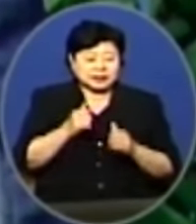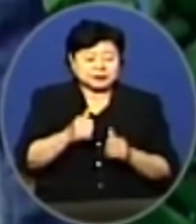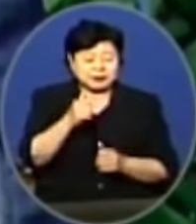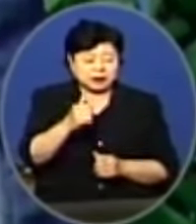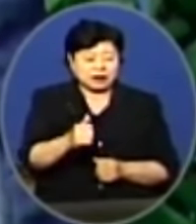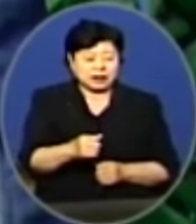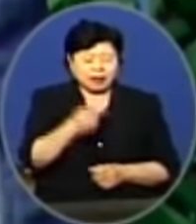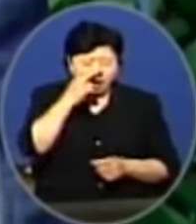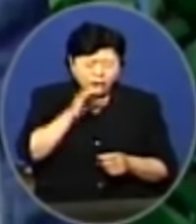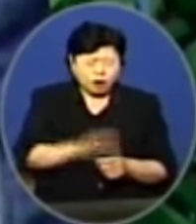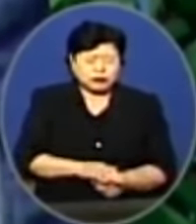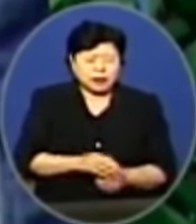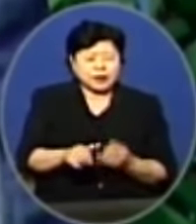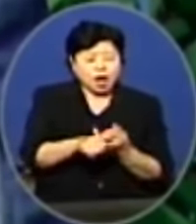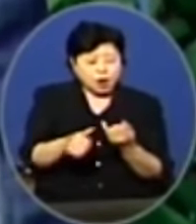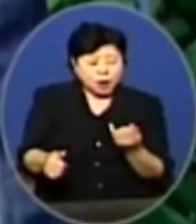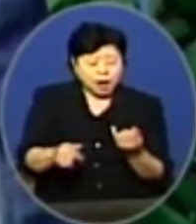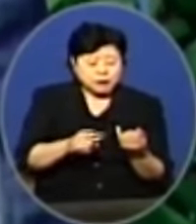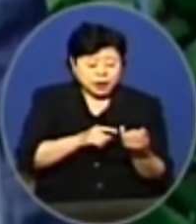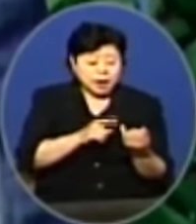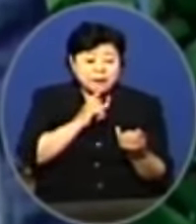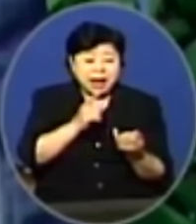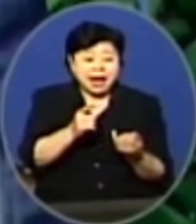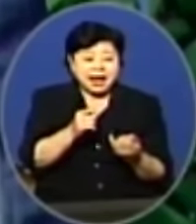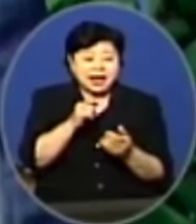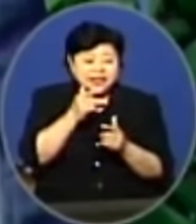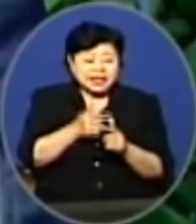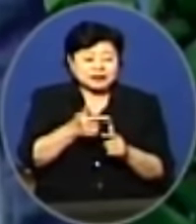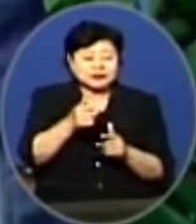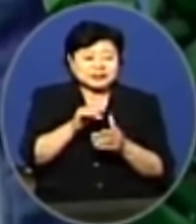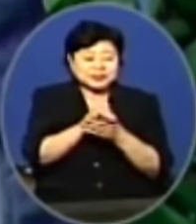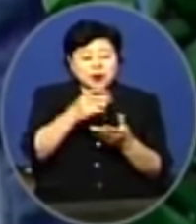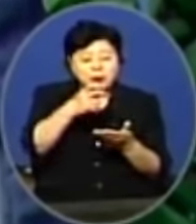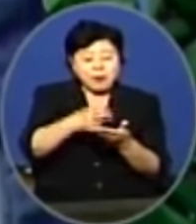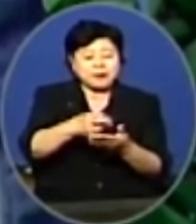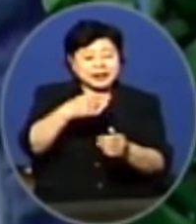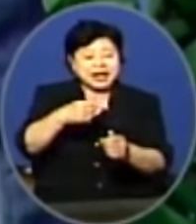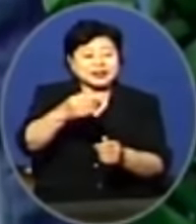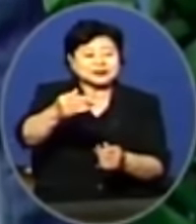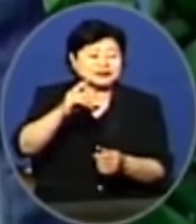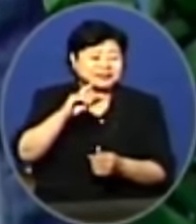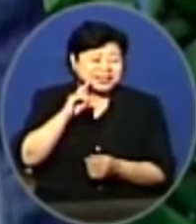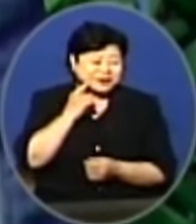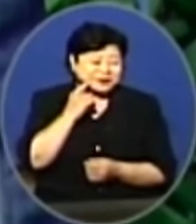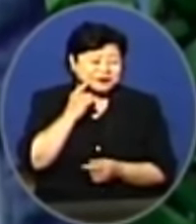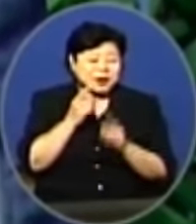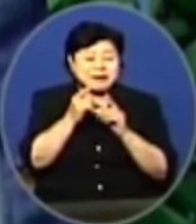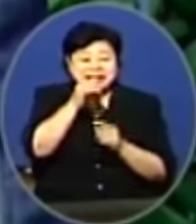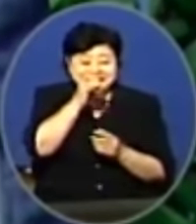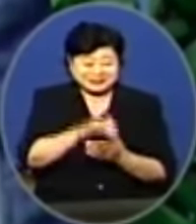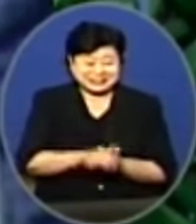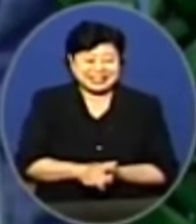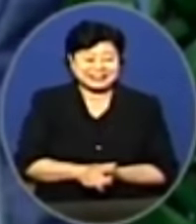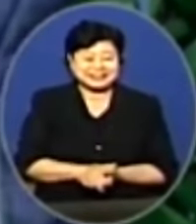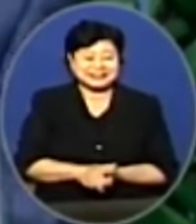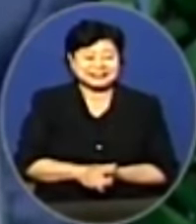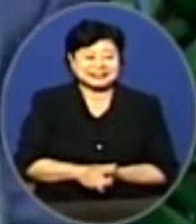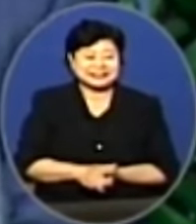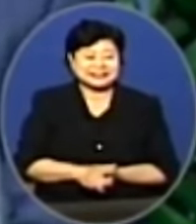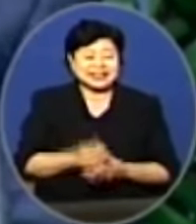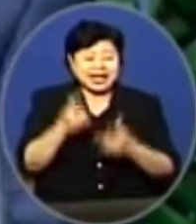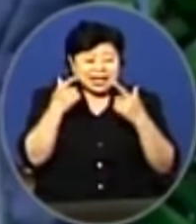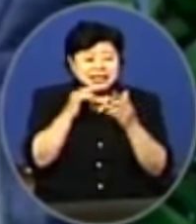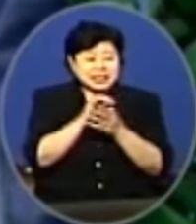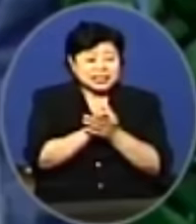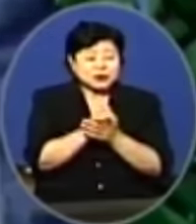과부의 이야기는 예수님께서 기도의 법을 가르쳐 주신 아름다운 이야기인 것입니다.